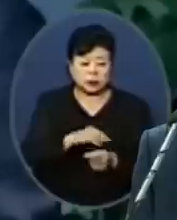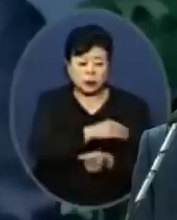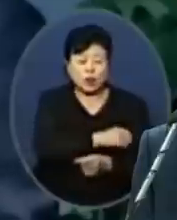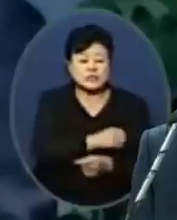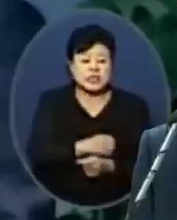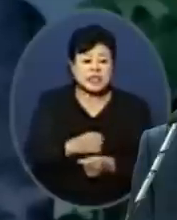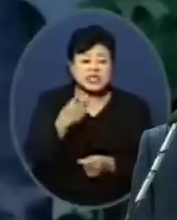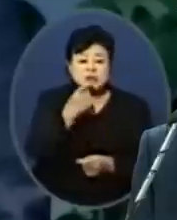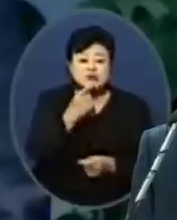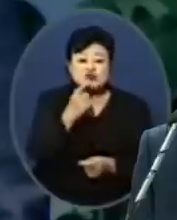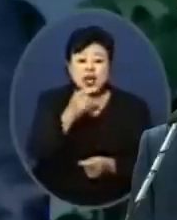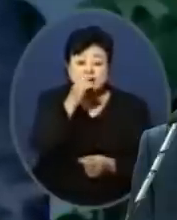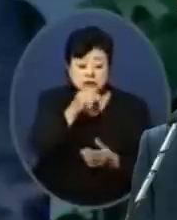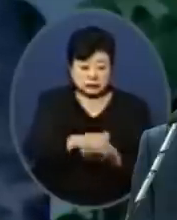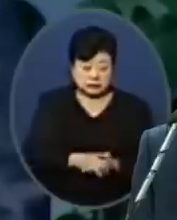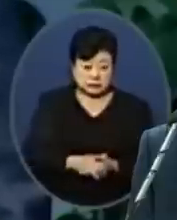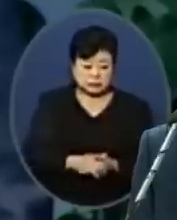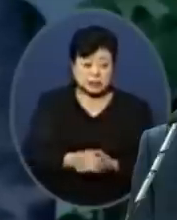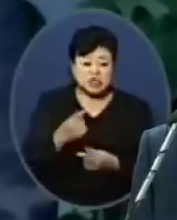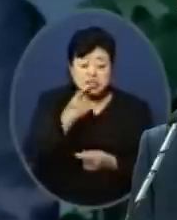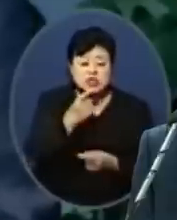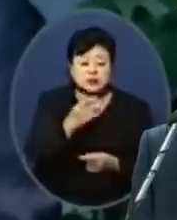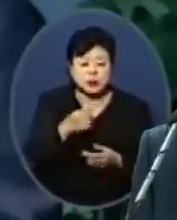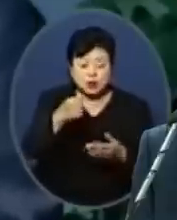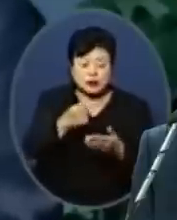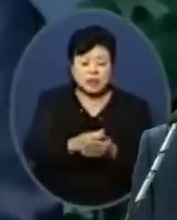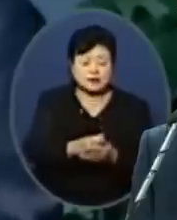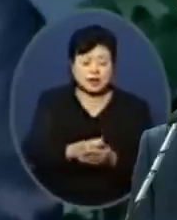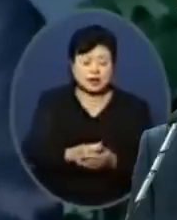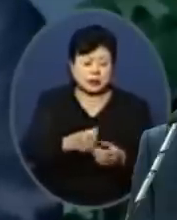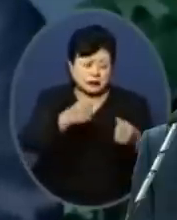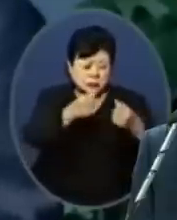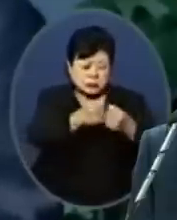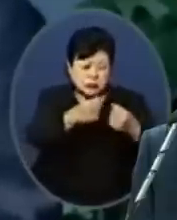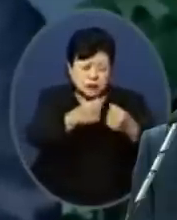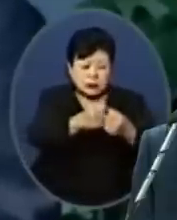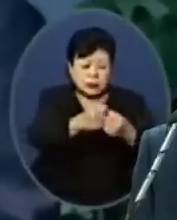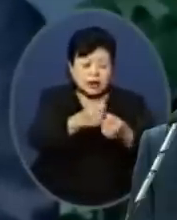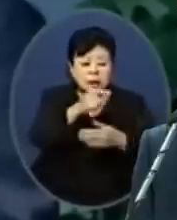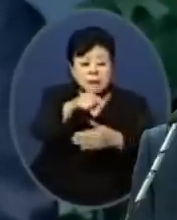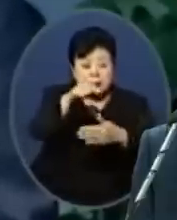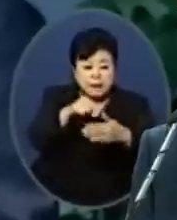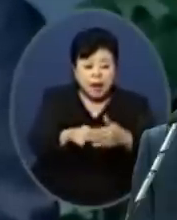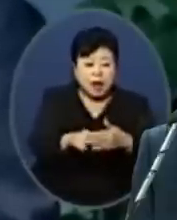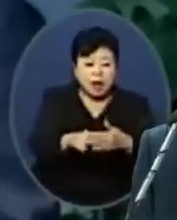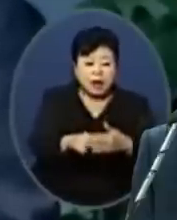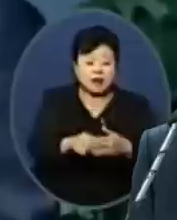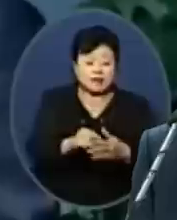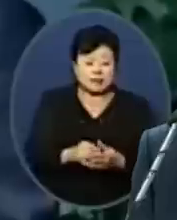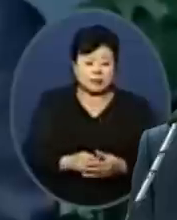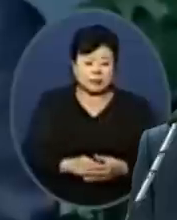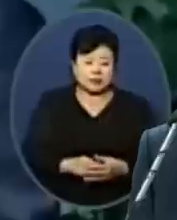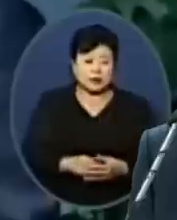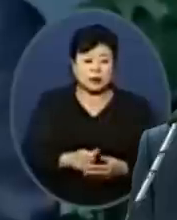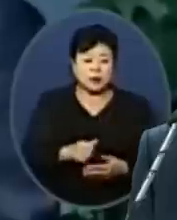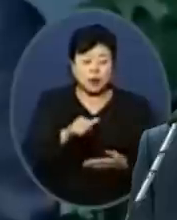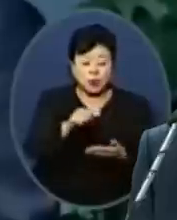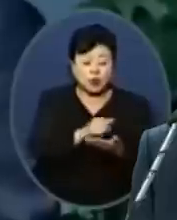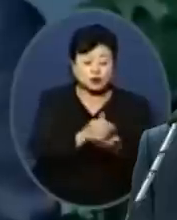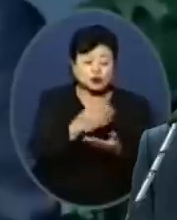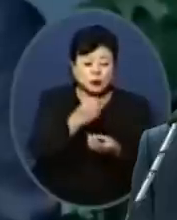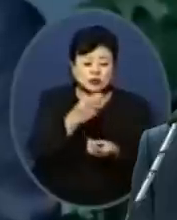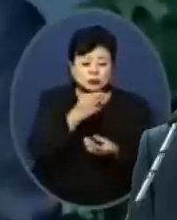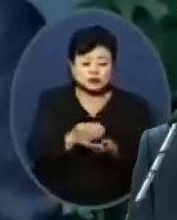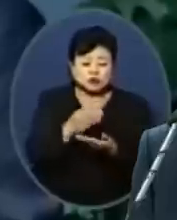입술에 있다고 말하는 것입니다. 입으로 담대하게 싸우십시오. 마음에 여러분 오중복음과 삼중축복을 가지고 있으니